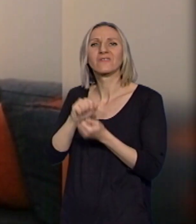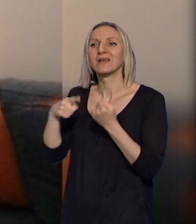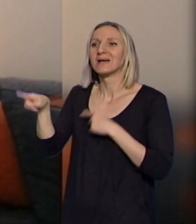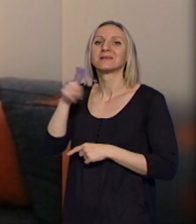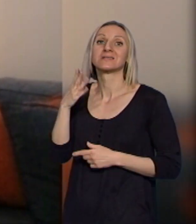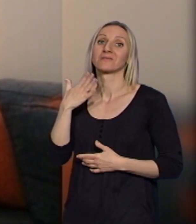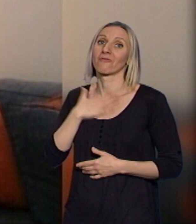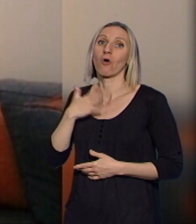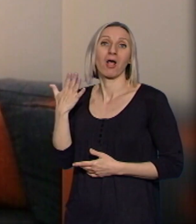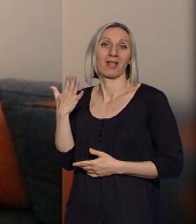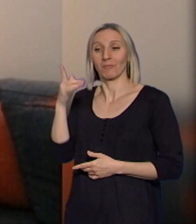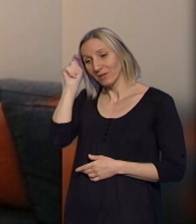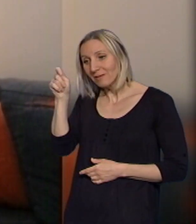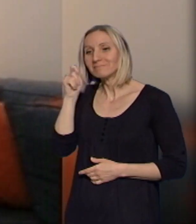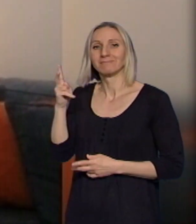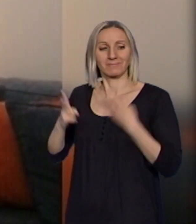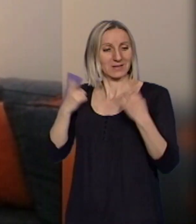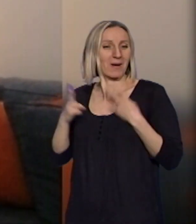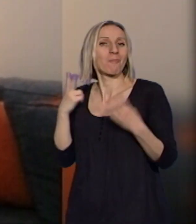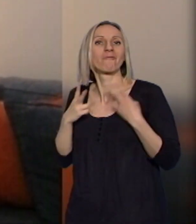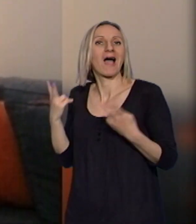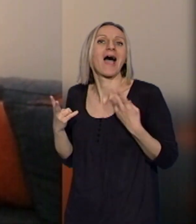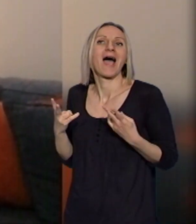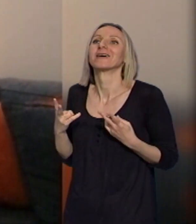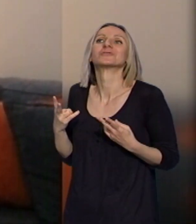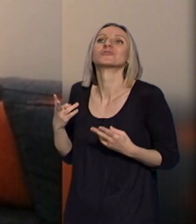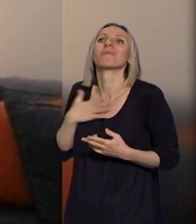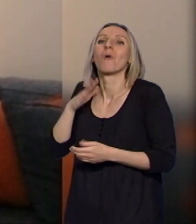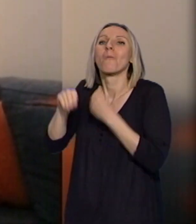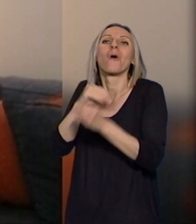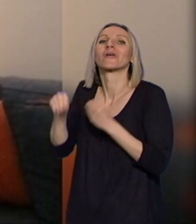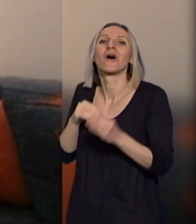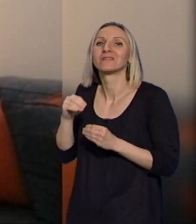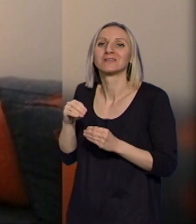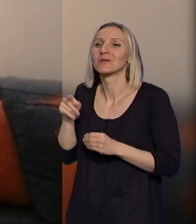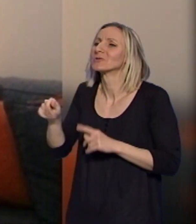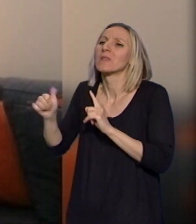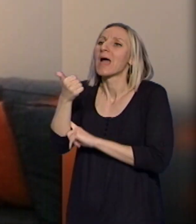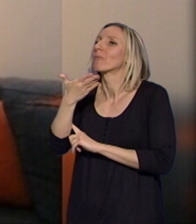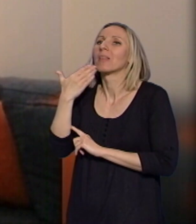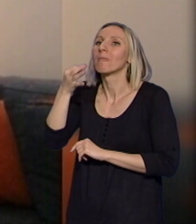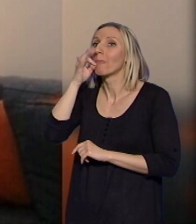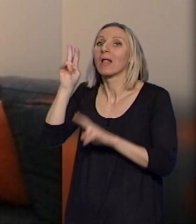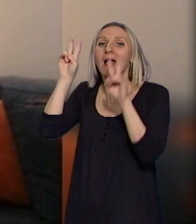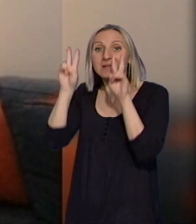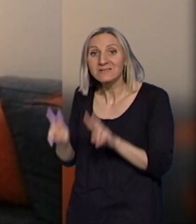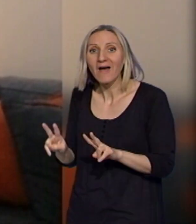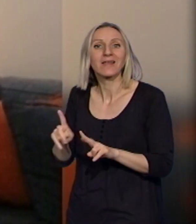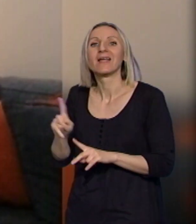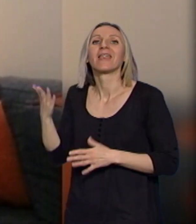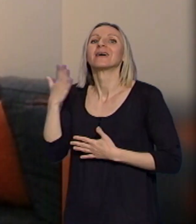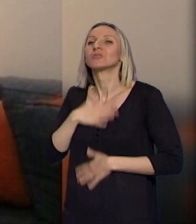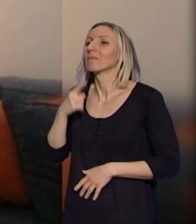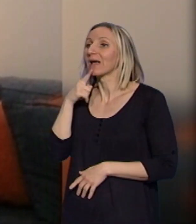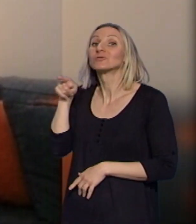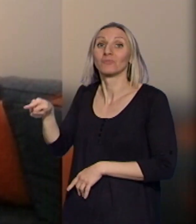hvalimo svoje najbliže, svoje najmilije i da su oni najbolji i da nema boljih od njih, ali zaista ne želim da budem